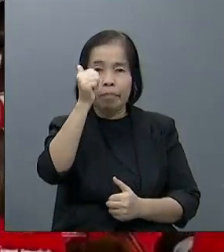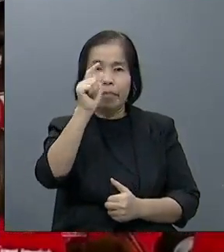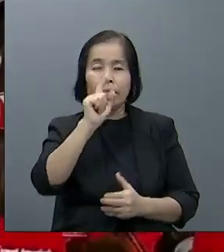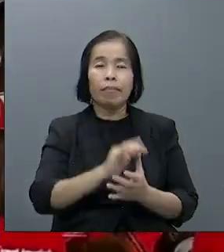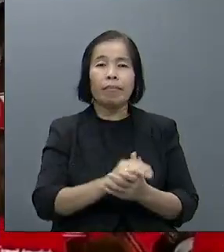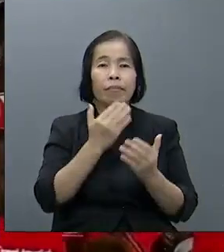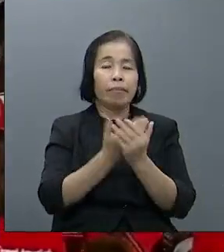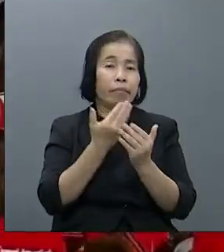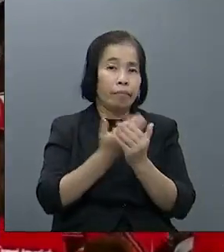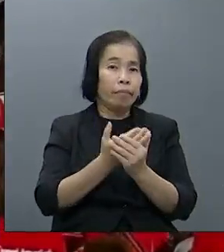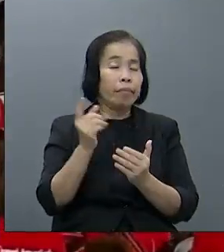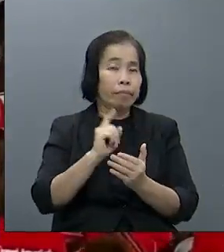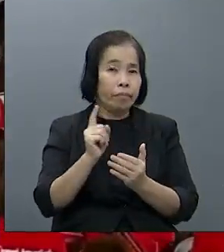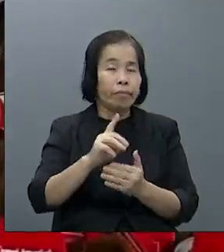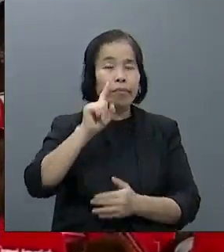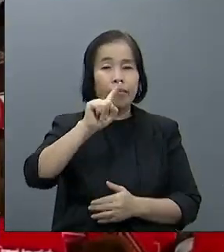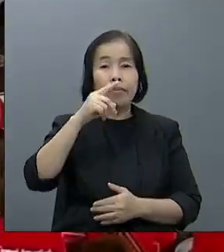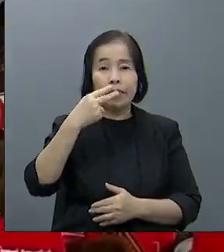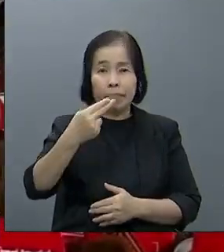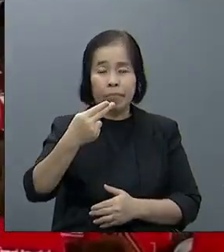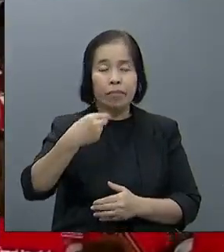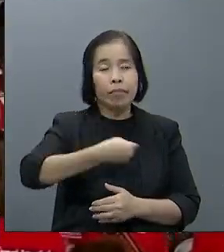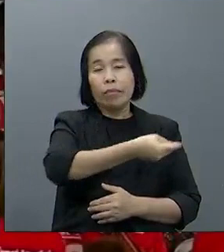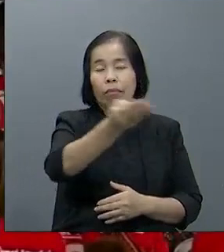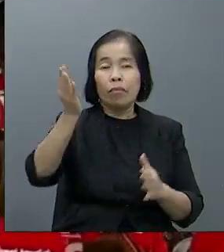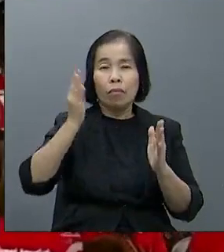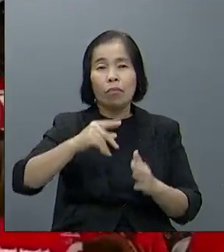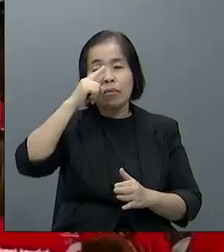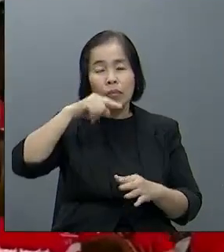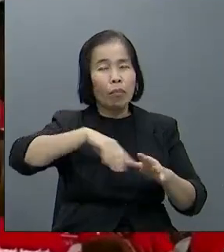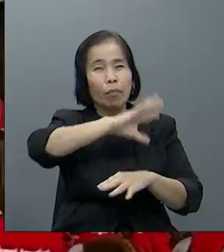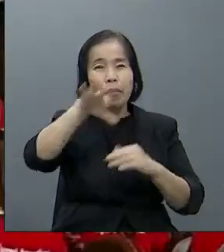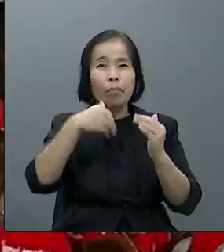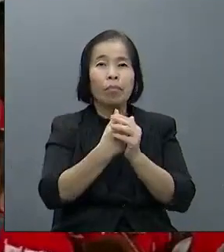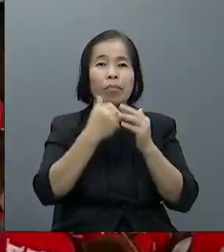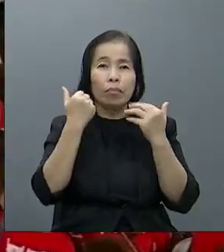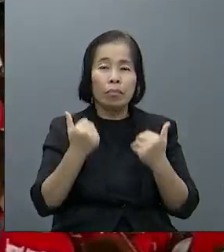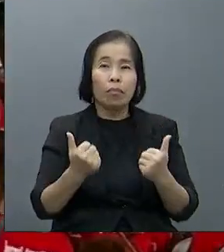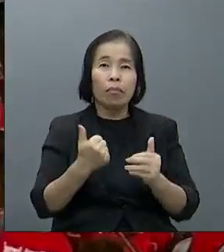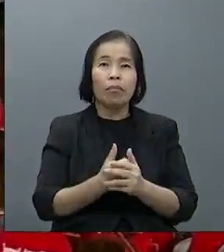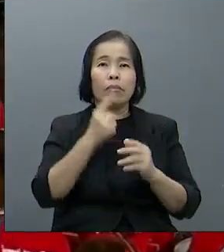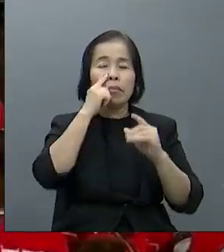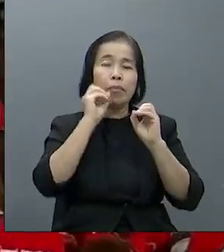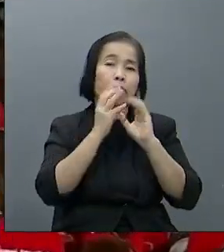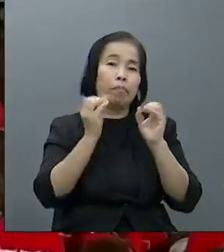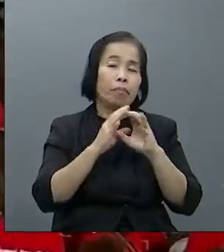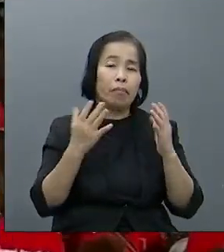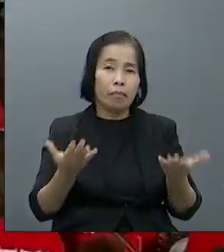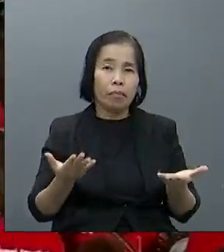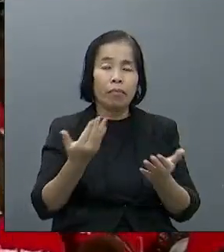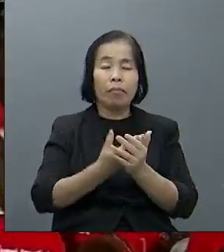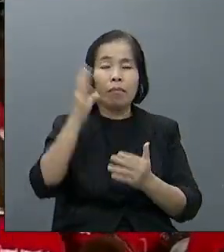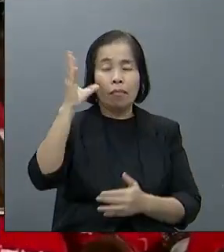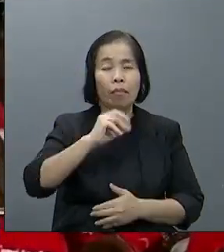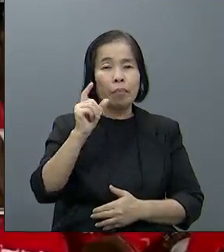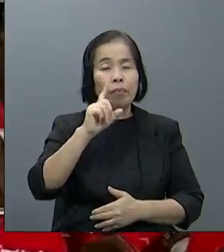เงินที่จะเอามาใช้ในนโยบายกระตุ้นเศรษฐกิจอย่าง Digitalwalletนี่แหละค่ะที่จนถึงตอนนี้ก็ยังไม่ชัดเจนเลยว่าแหล่งที่มาจะยัง